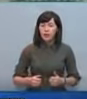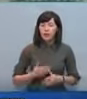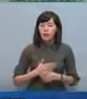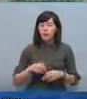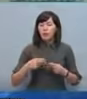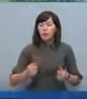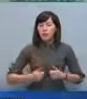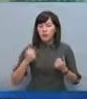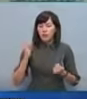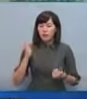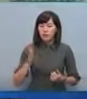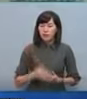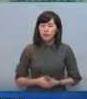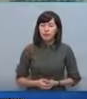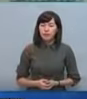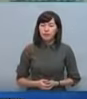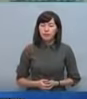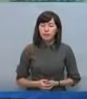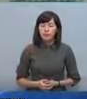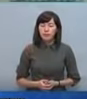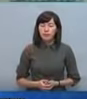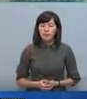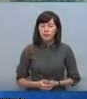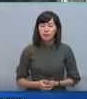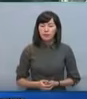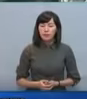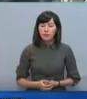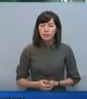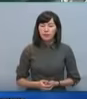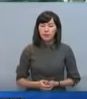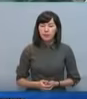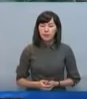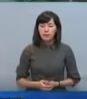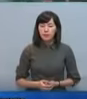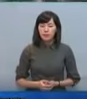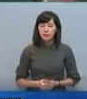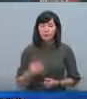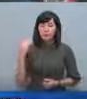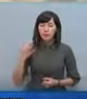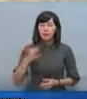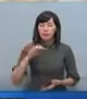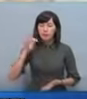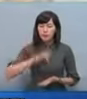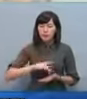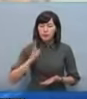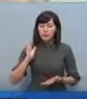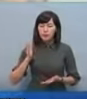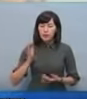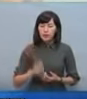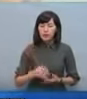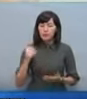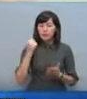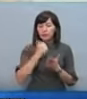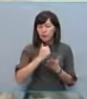балашаған, семьям бәріміз. И басқаларында соған агитация жасауға әрекет жасаймын. Түркістан облыстық орталығы болып, беріктіліп,